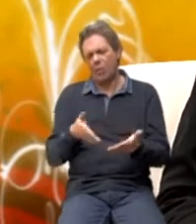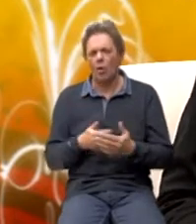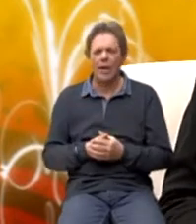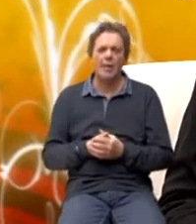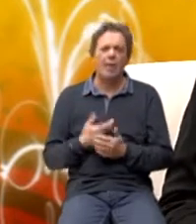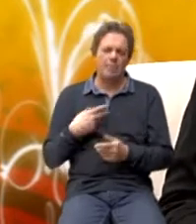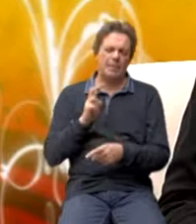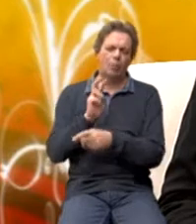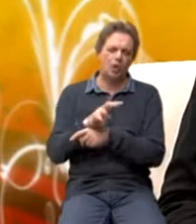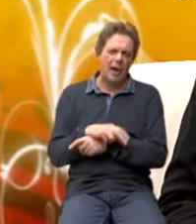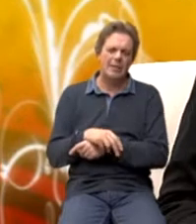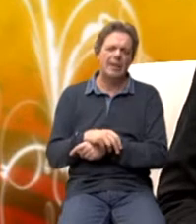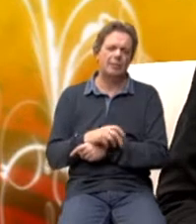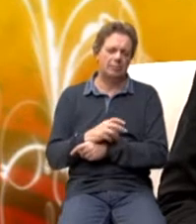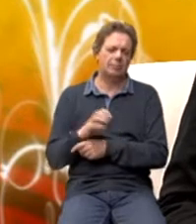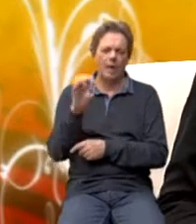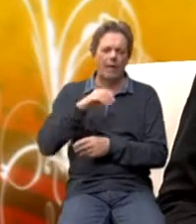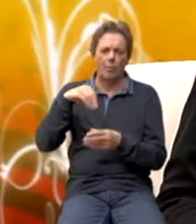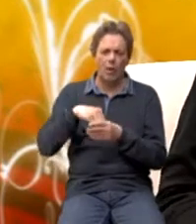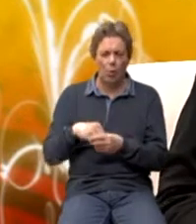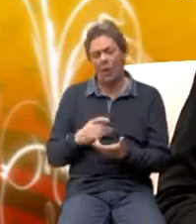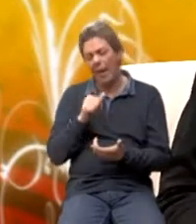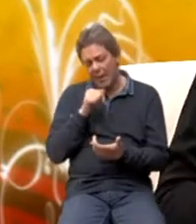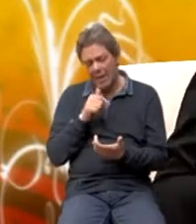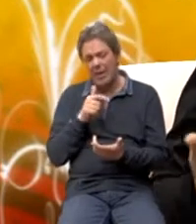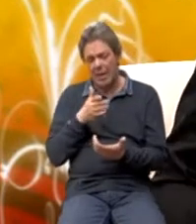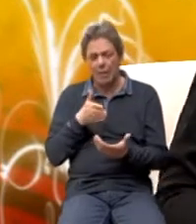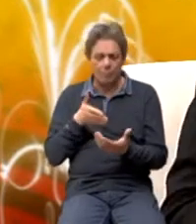sada država članica i sudjelujemo